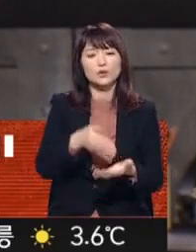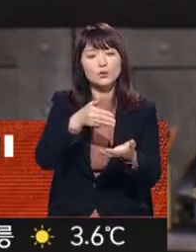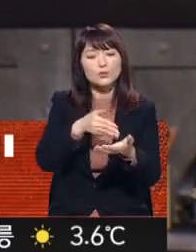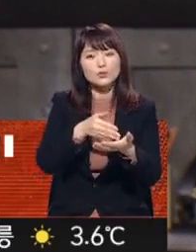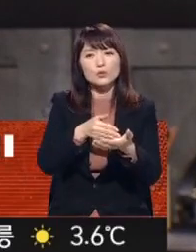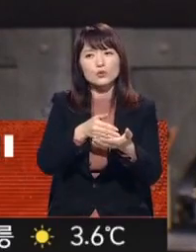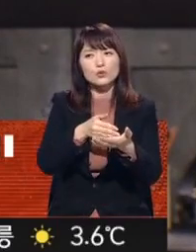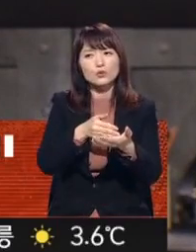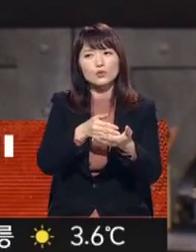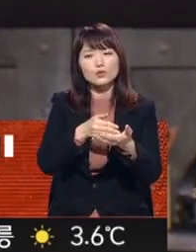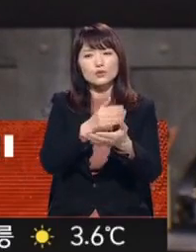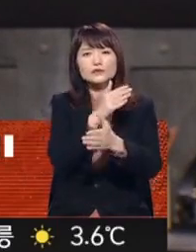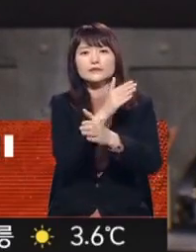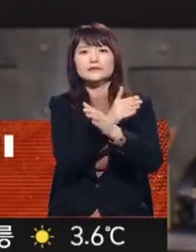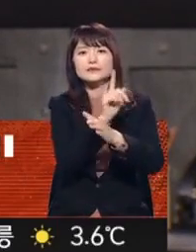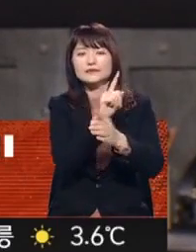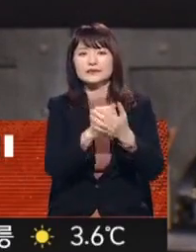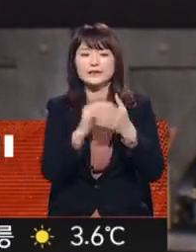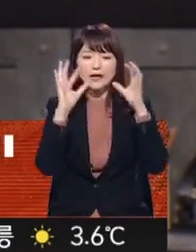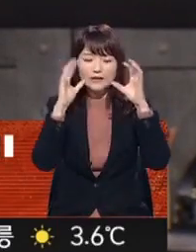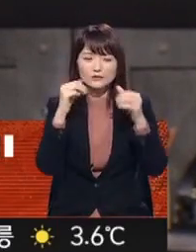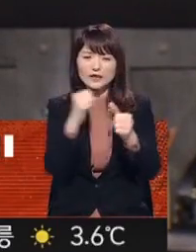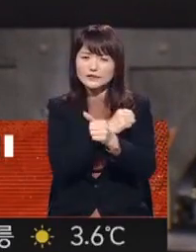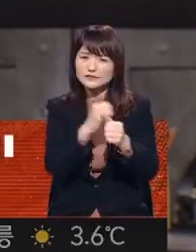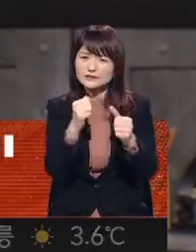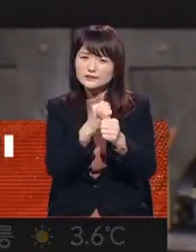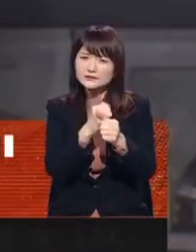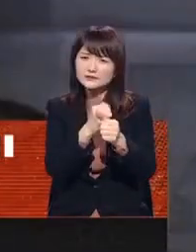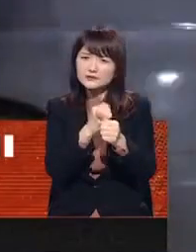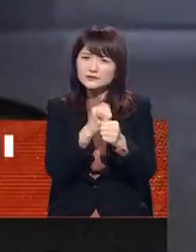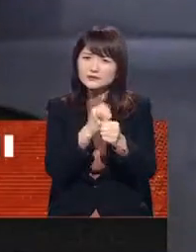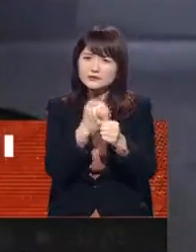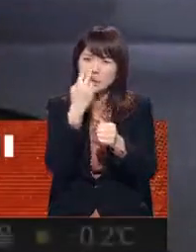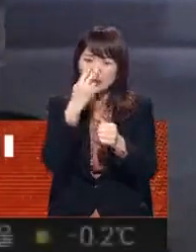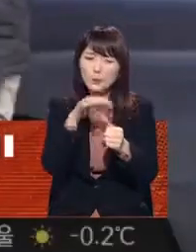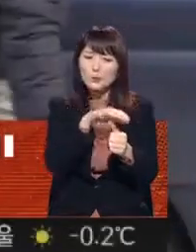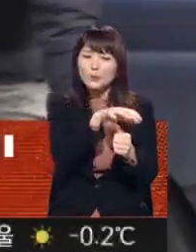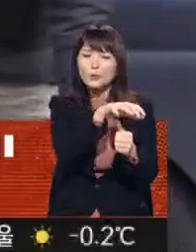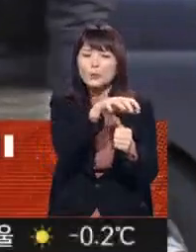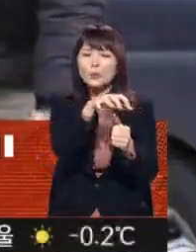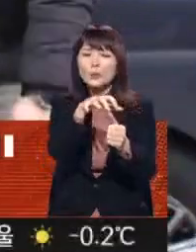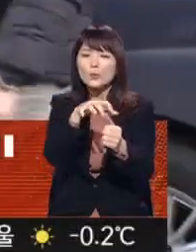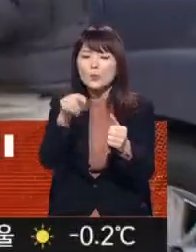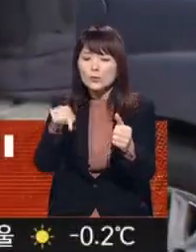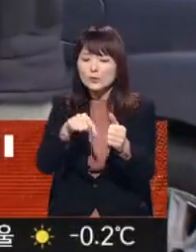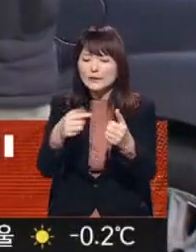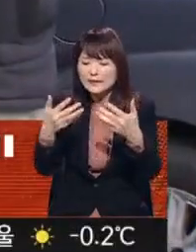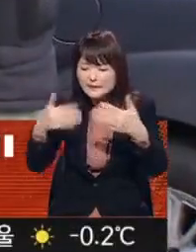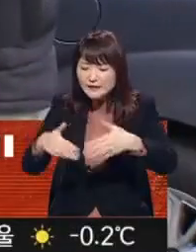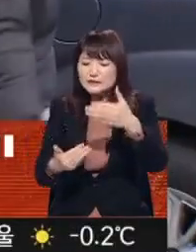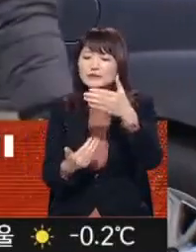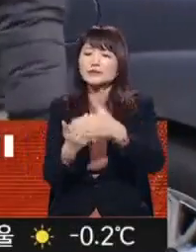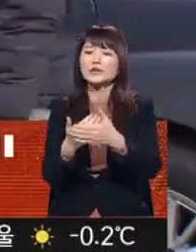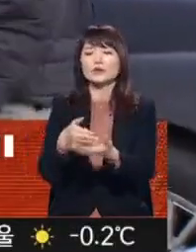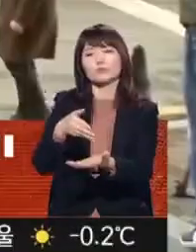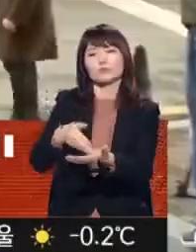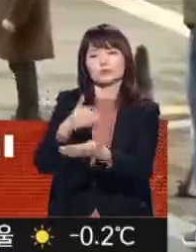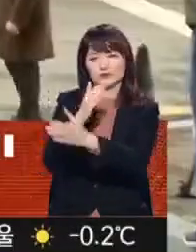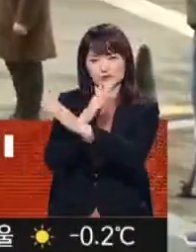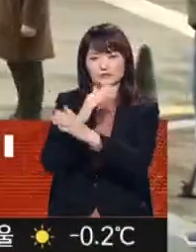거는 아동학대 중에 보호사건 진짜로 이렇게 그 약한 사건에 대해서만 보도를 금지해라 이게 왜냐하면